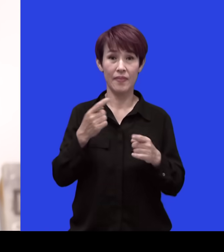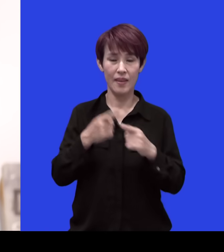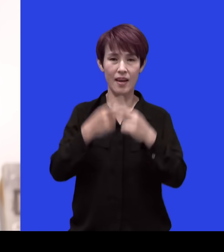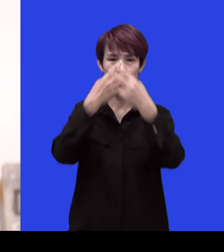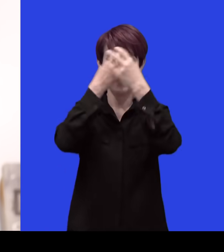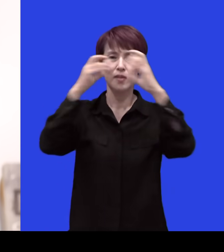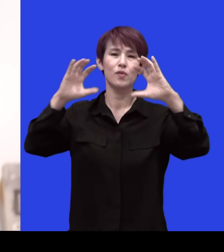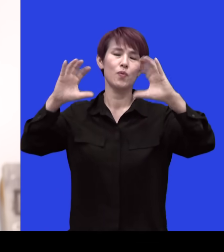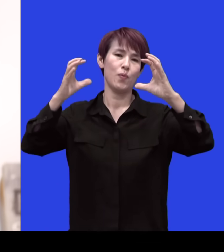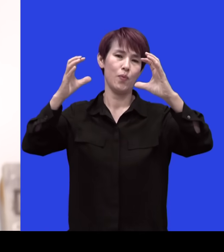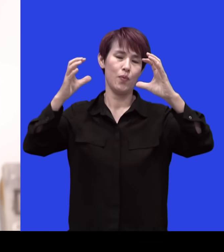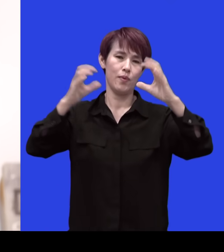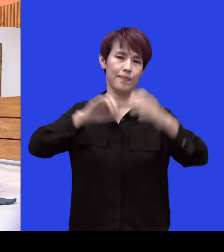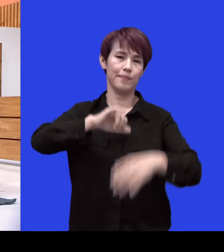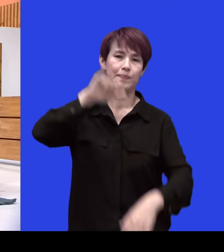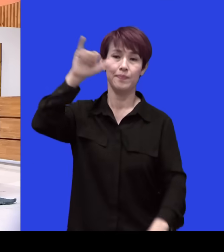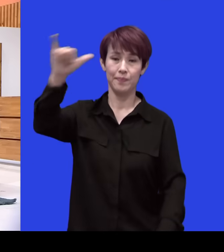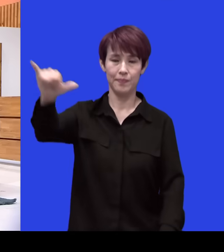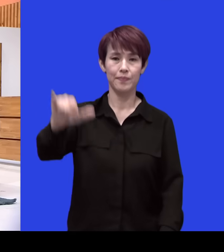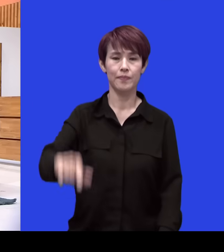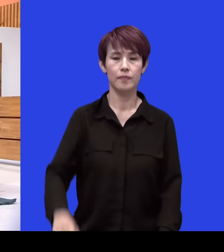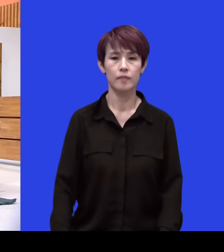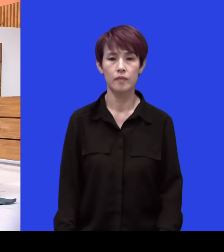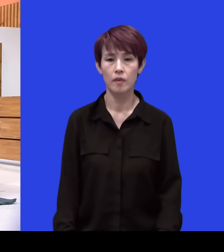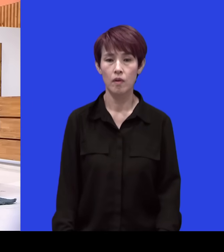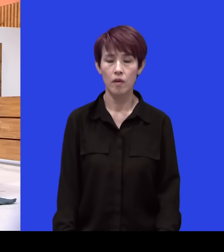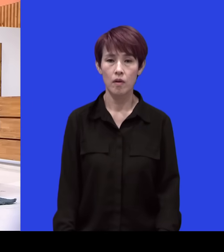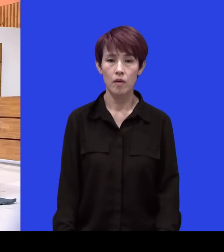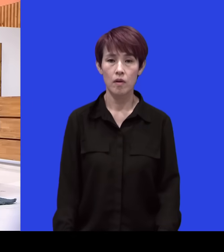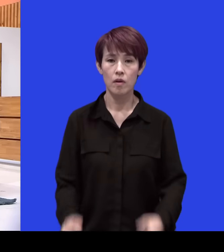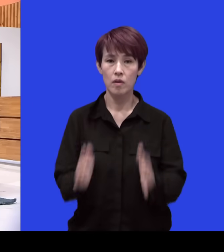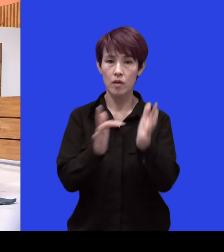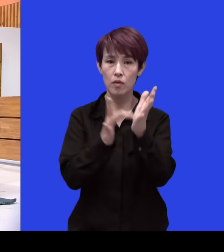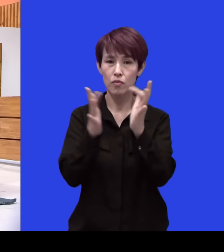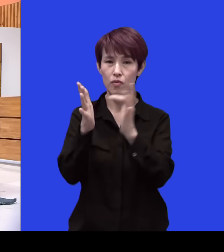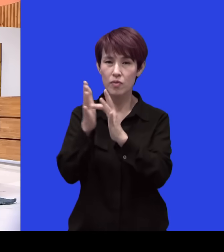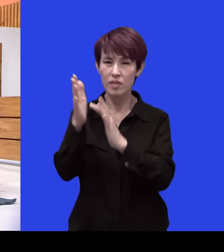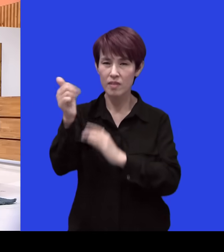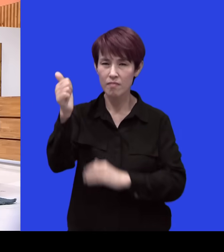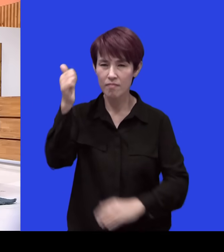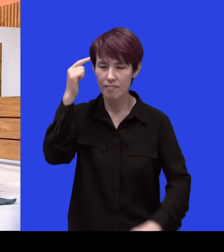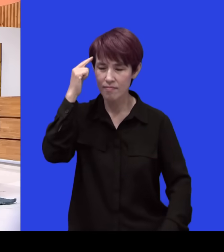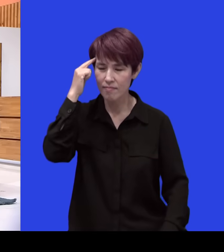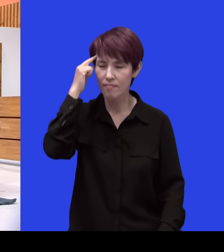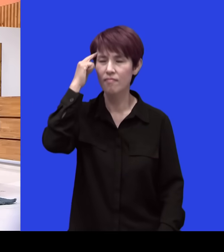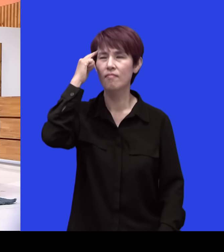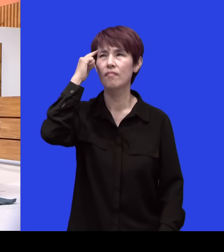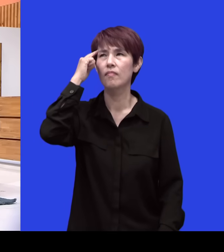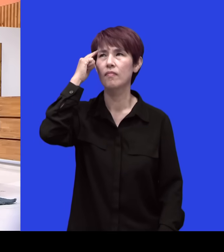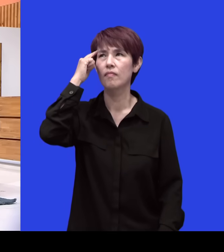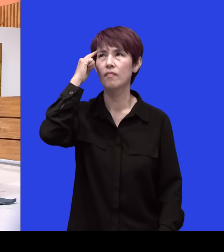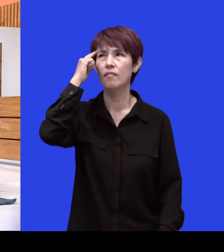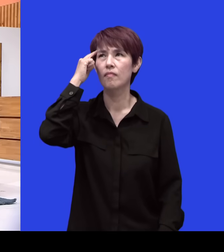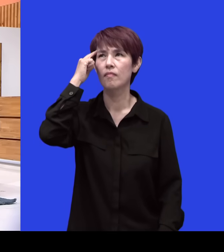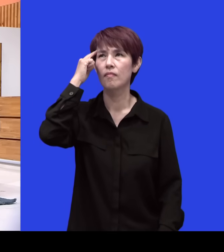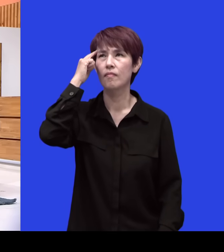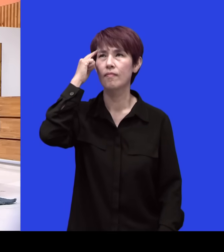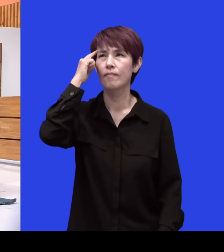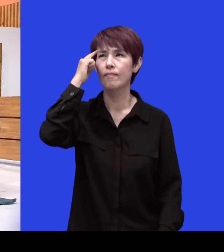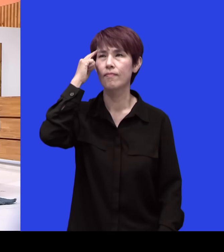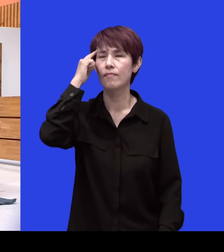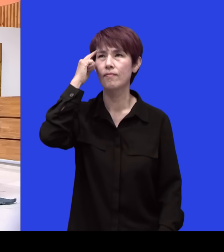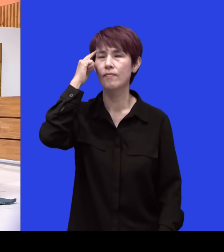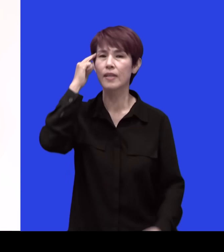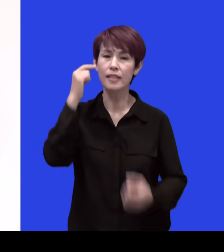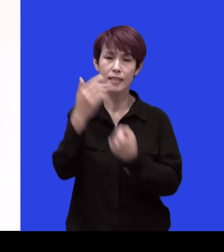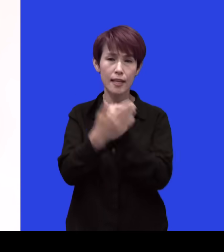멕시코로 간 거죠. 그런 와중에 예수님을 떠올리시게 되잖아요. 예수님은 네. 어떠셨을까? 어떤